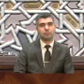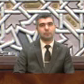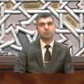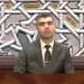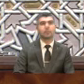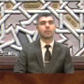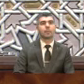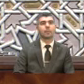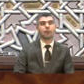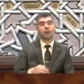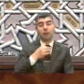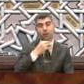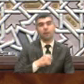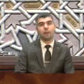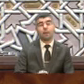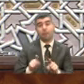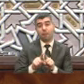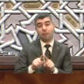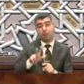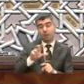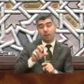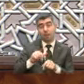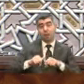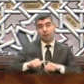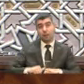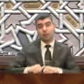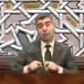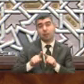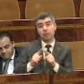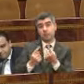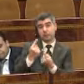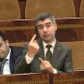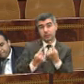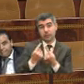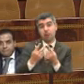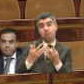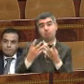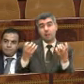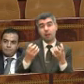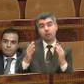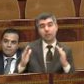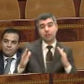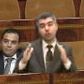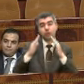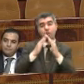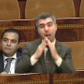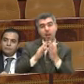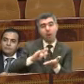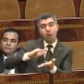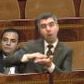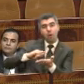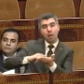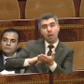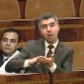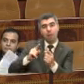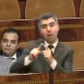عم السيد الوزير غير نحيطك علما بان كاين تلميذات وتلاميذ من اعالي جبال الريف ترقيس تكتامه إساقن طبران بني